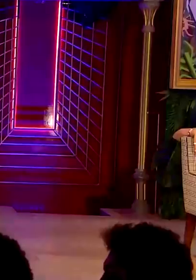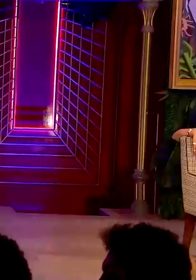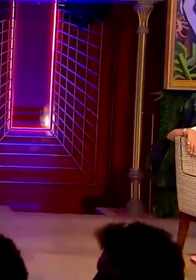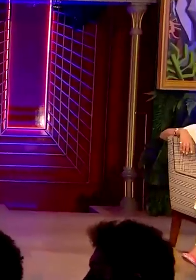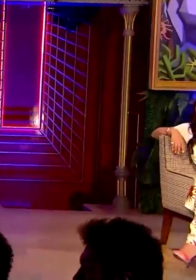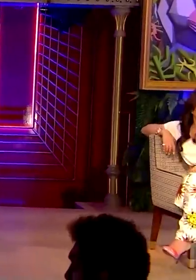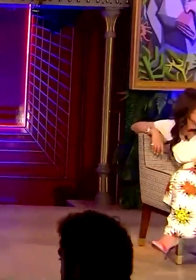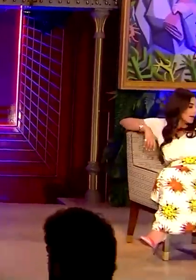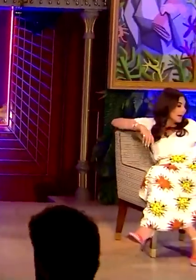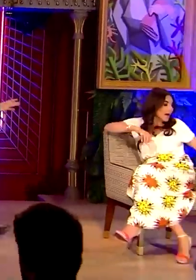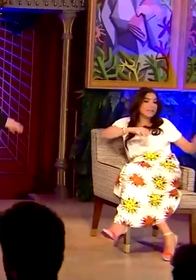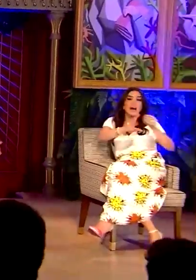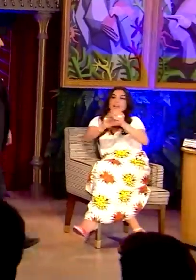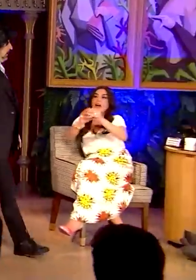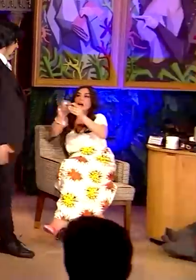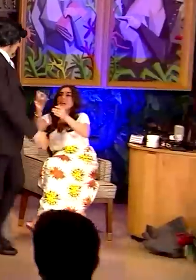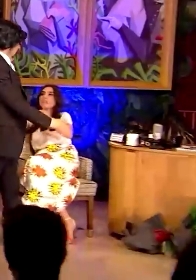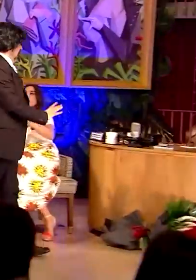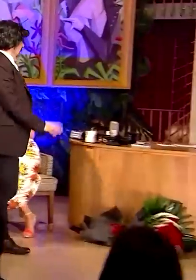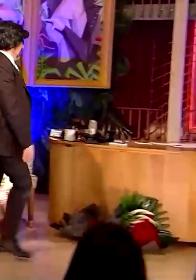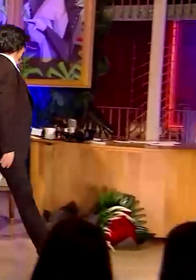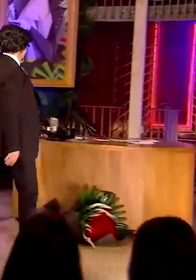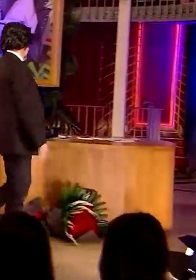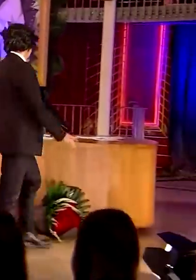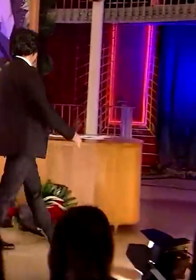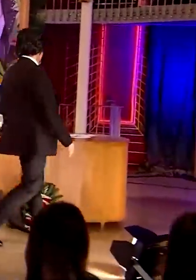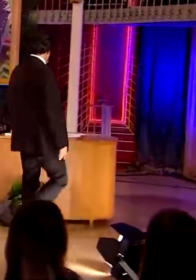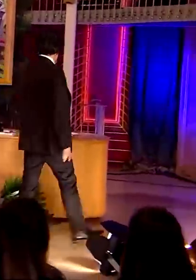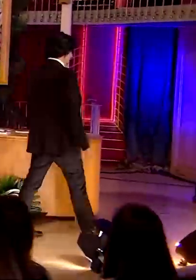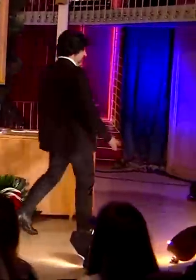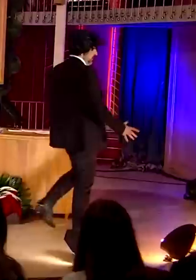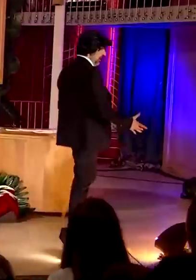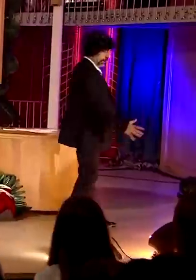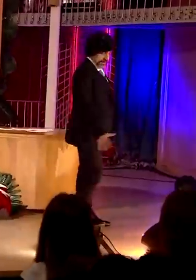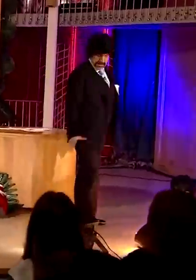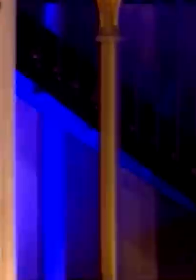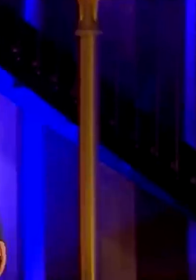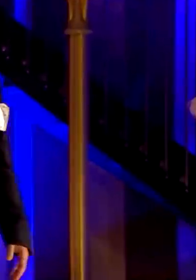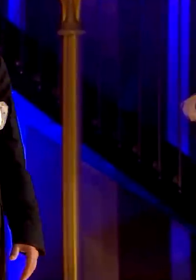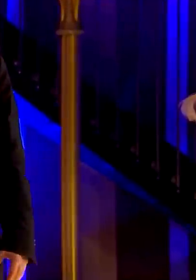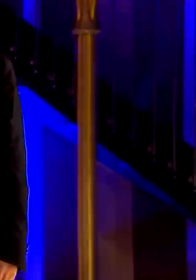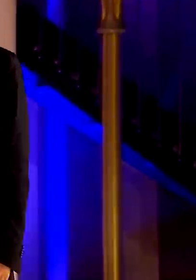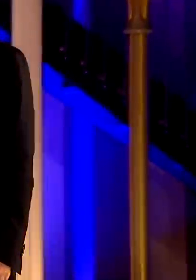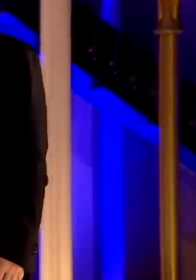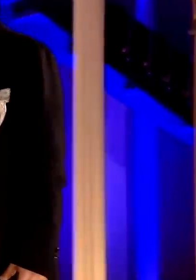Dur! En sevdiğim sahne... Ayna, al ayna. Ayna kırabilir. Aynayı kırmayayım. Bir şey kırmam lazım.